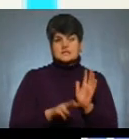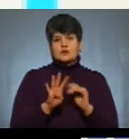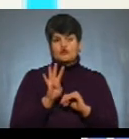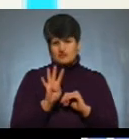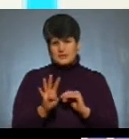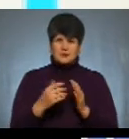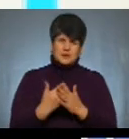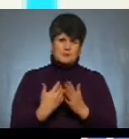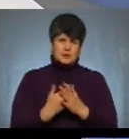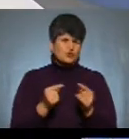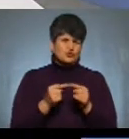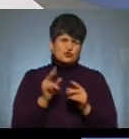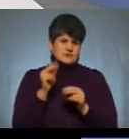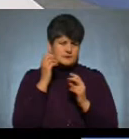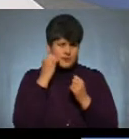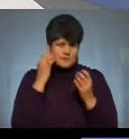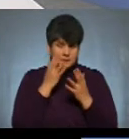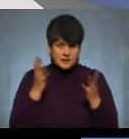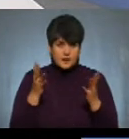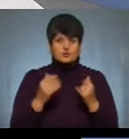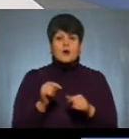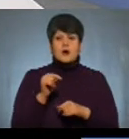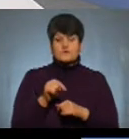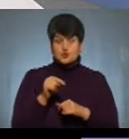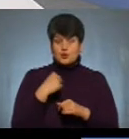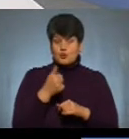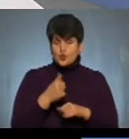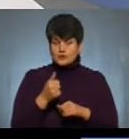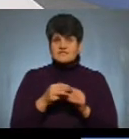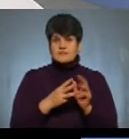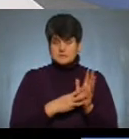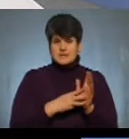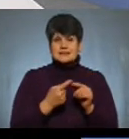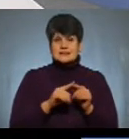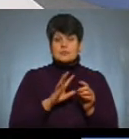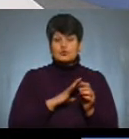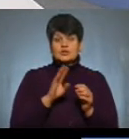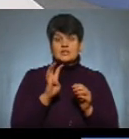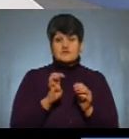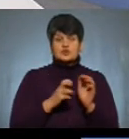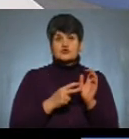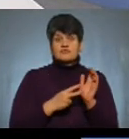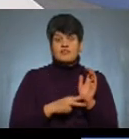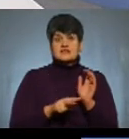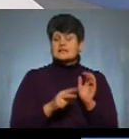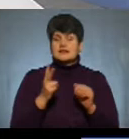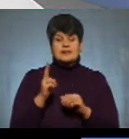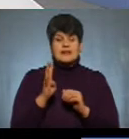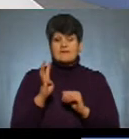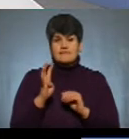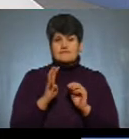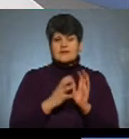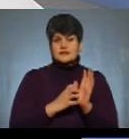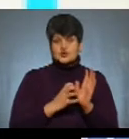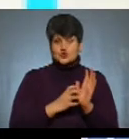874 десь приблизно, точно цифру не пам'ятаю, а цього року, 2018, це було 924. Тобто штрафи не аргумент?